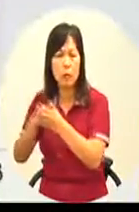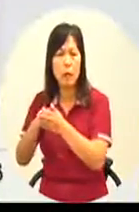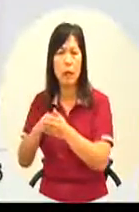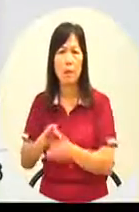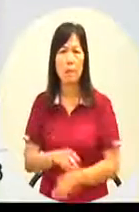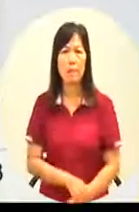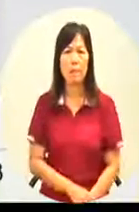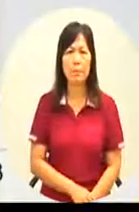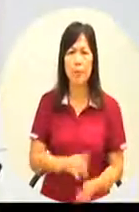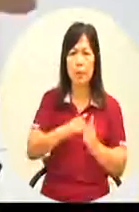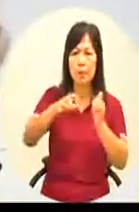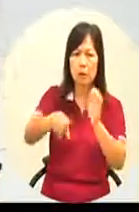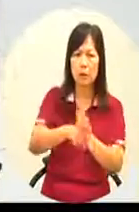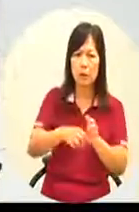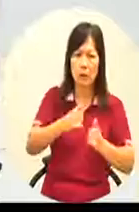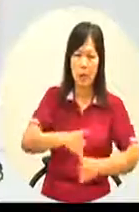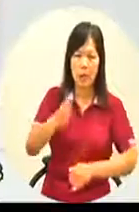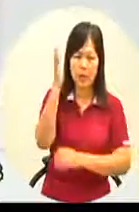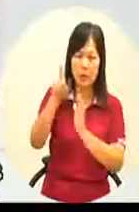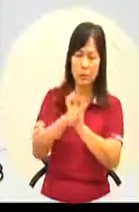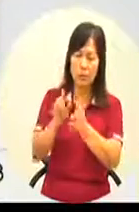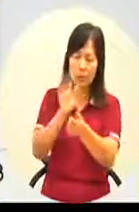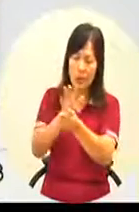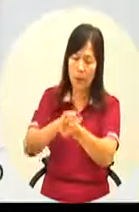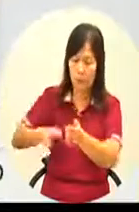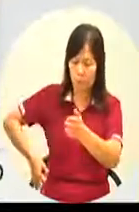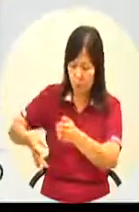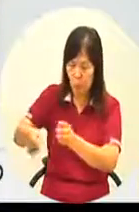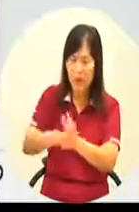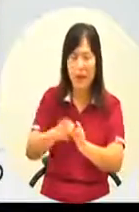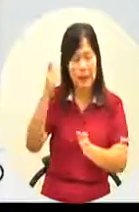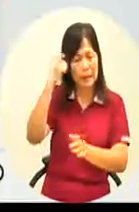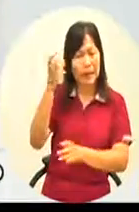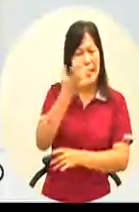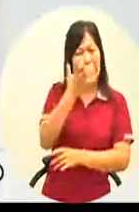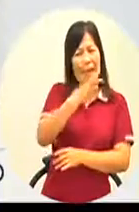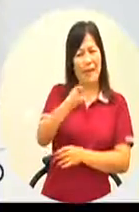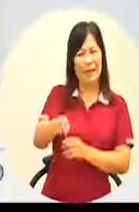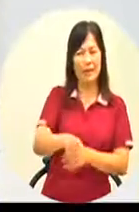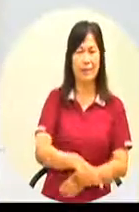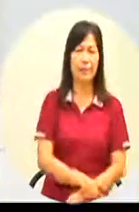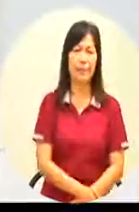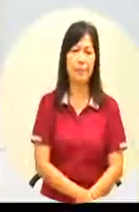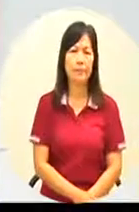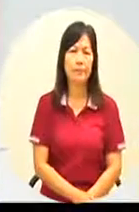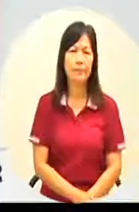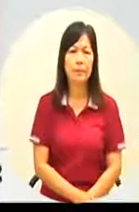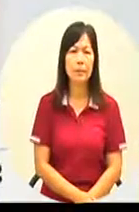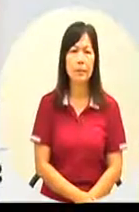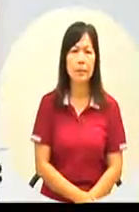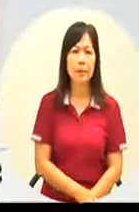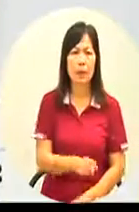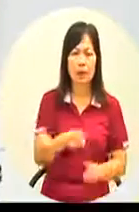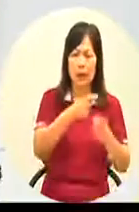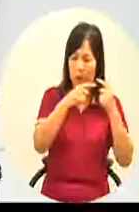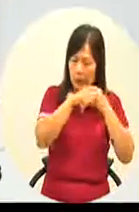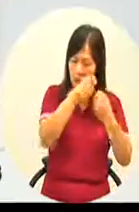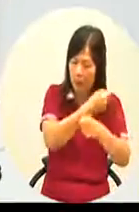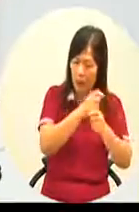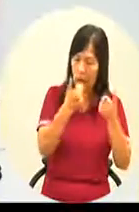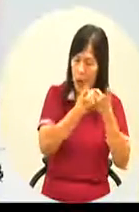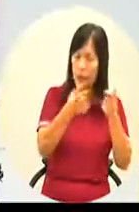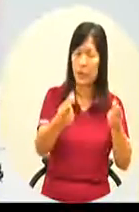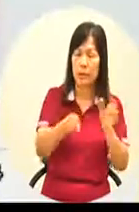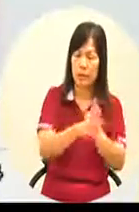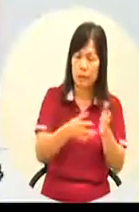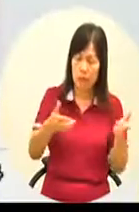咱那个社会叫民警叫去甲救济，笑死人！这要新南向，我想研考会也要统合一下，如果有